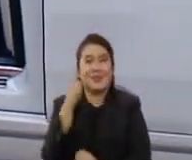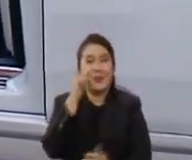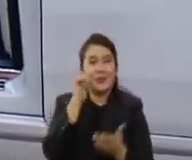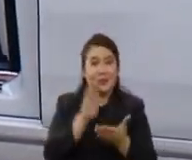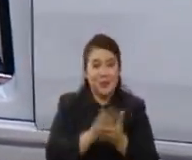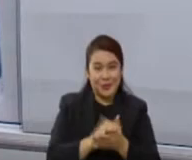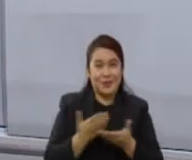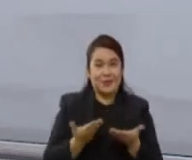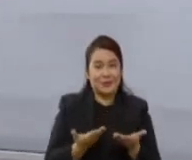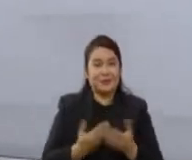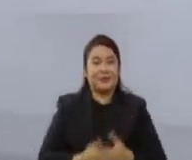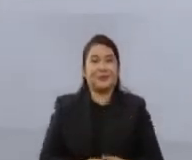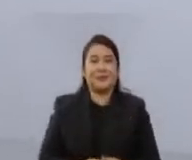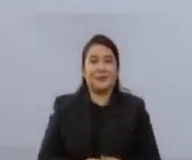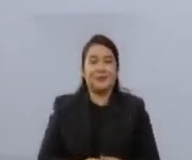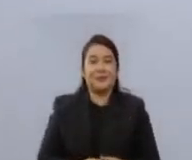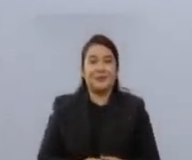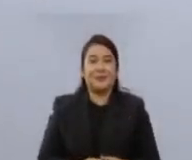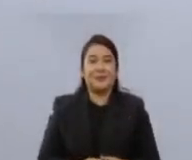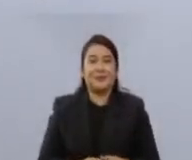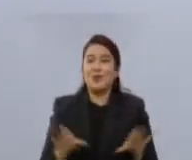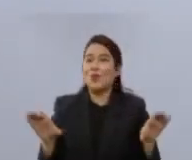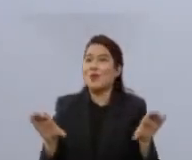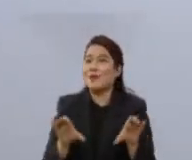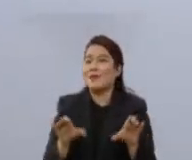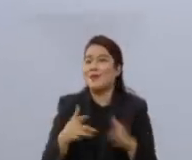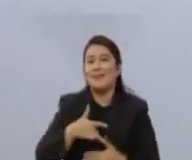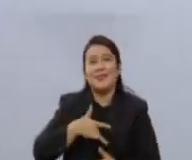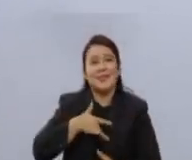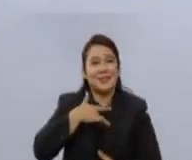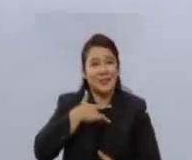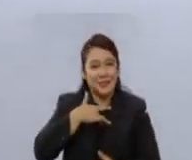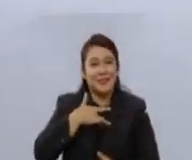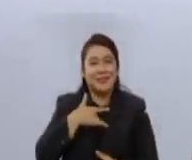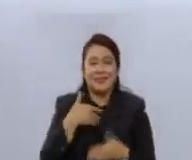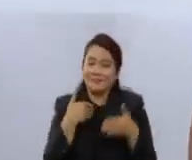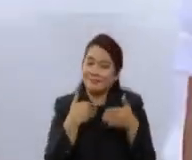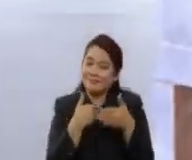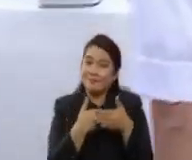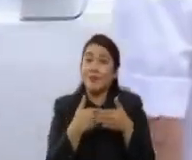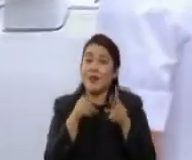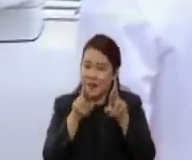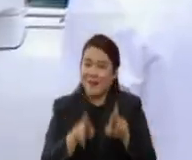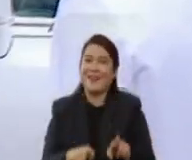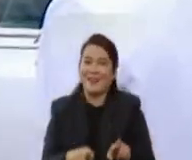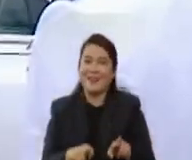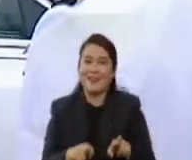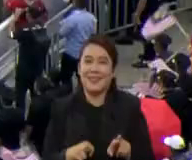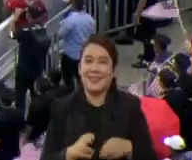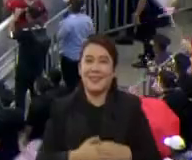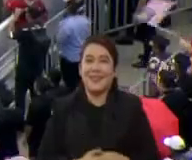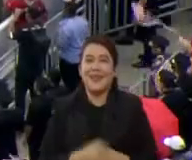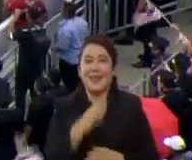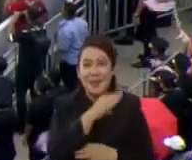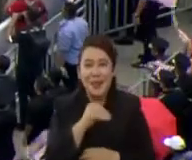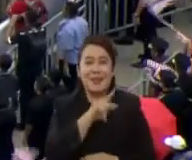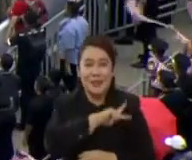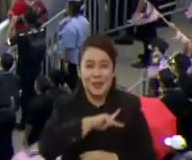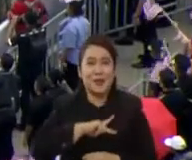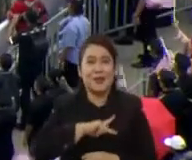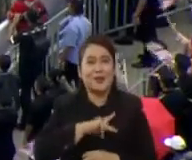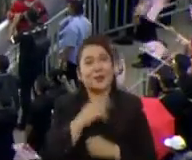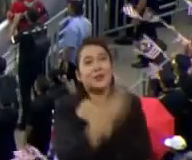Aminah Maimunah Iskandaria yang membuatkan rasa dekat rakyat dan juga ketua